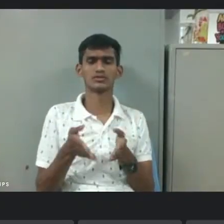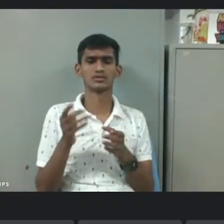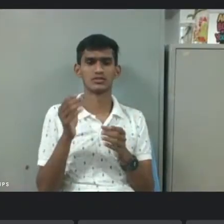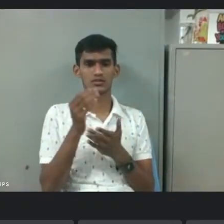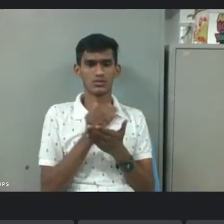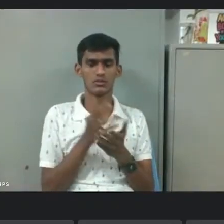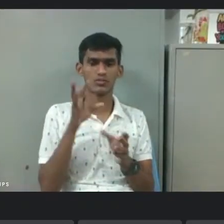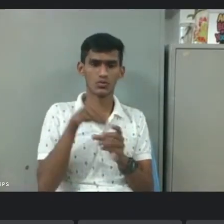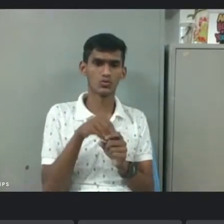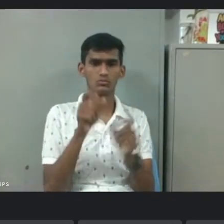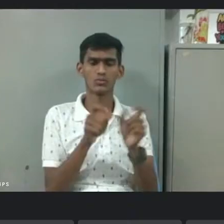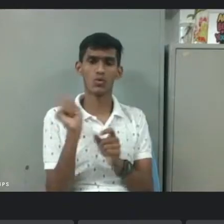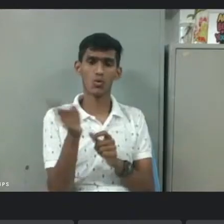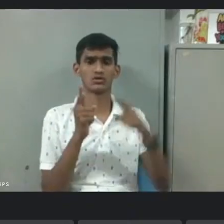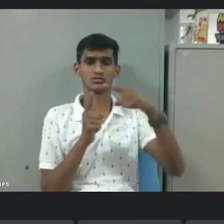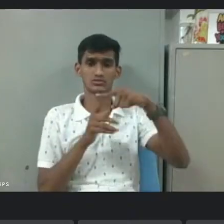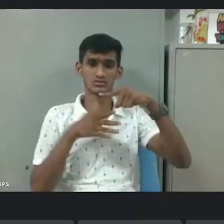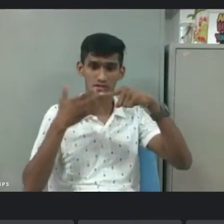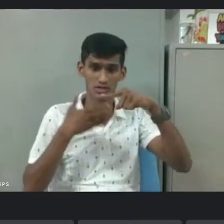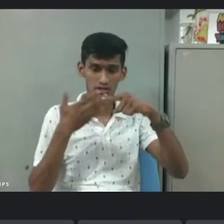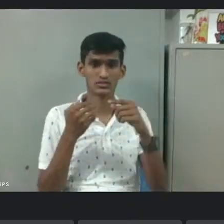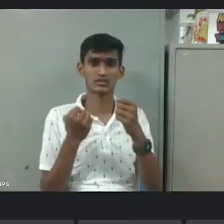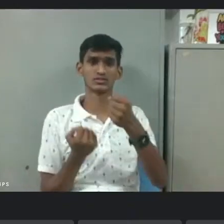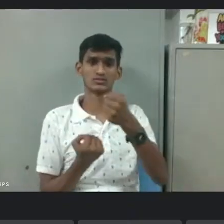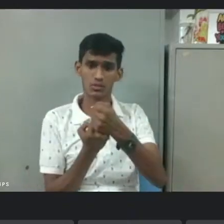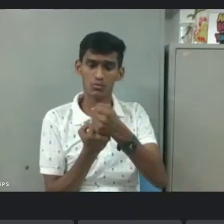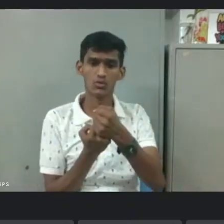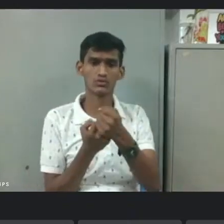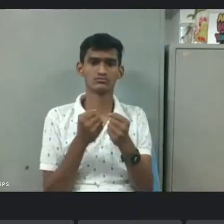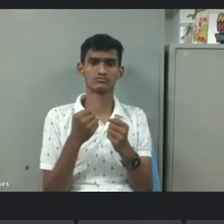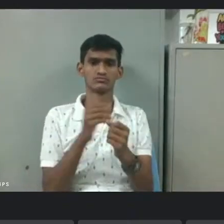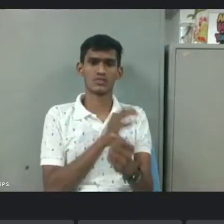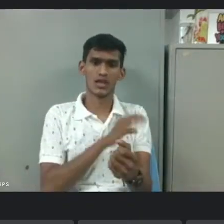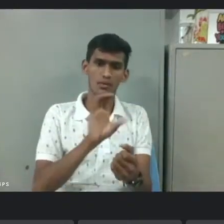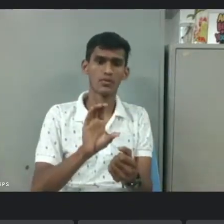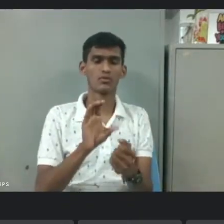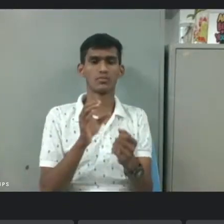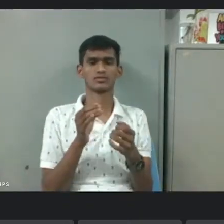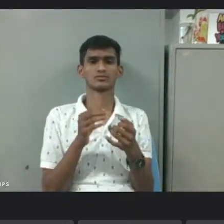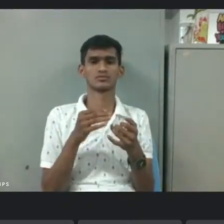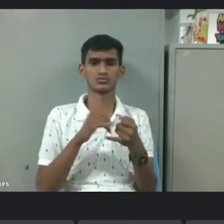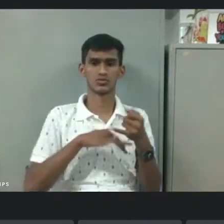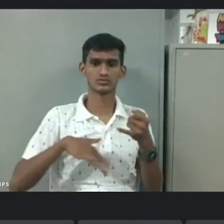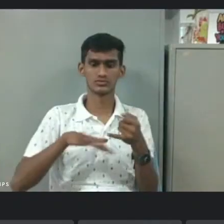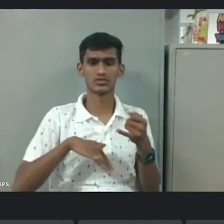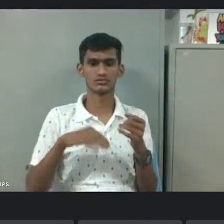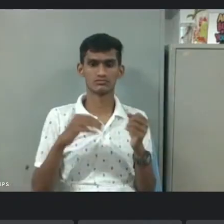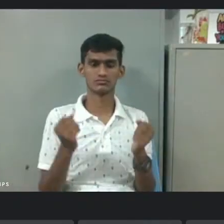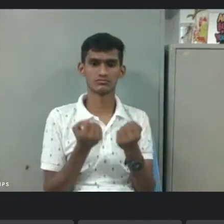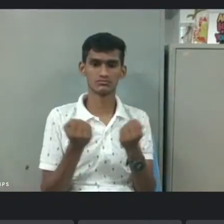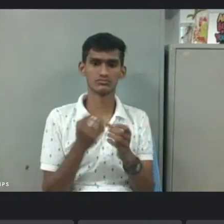ആവശ്യമായിട്ടുള്ള ട്രെയിനിങ്ങും അവർക്ക് ആവശ്യമായിട്ടുള്ള സപ്പോർട്ടും കൊടുത്ത് ഒരു ശാക്തീകരിക്കപ്പെട്ട ഒരു സമൂഹം ആയിരിക്കണം ഇത്